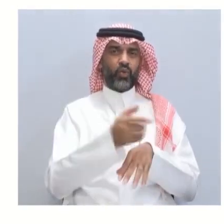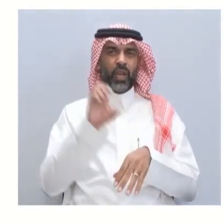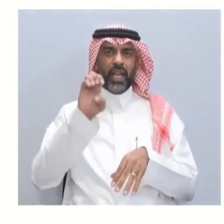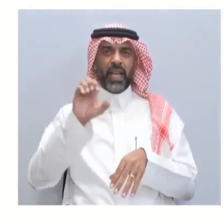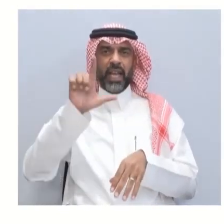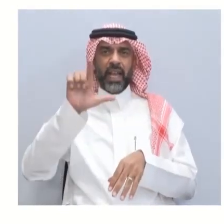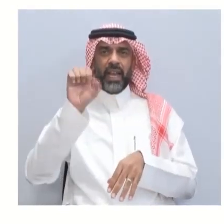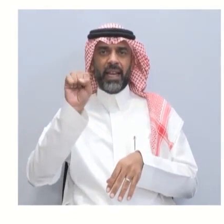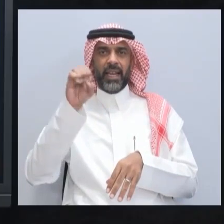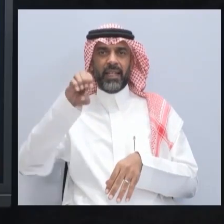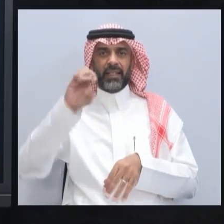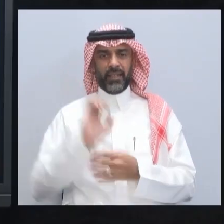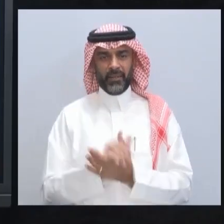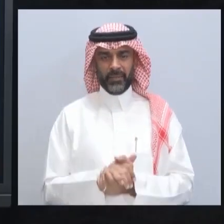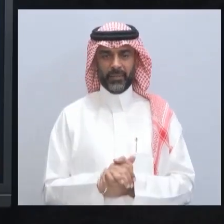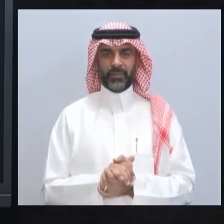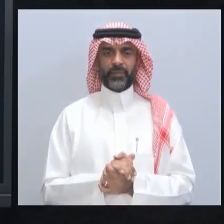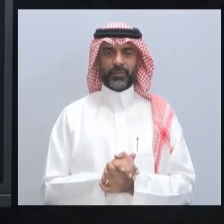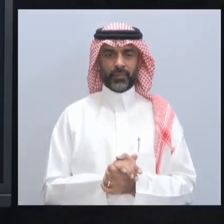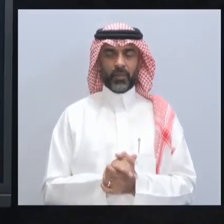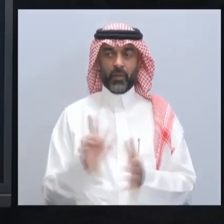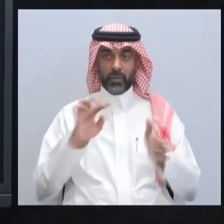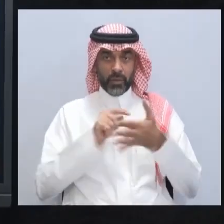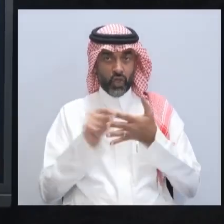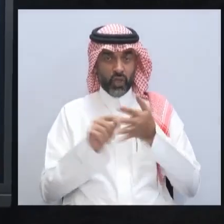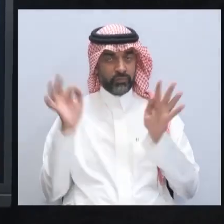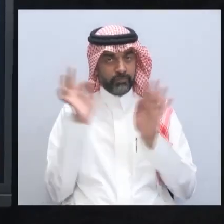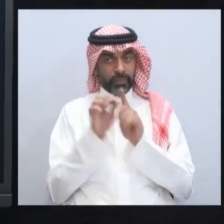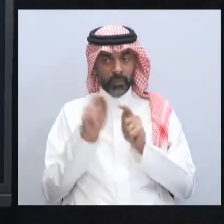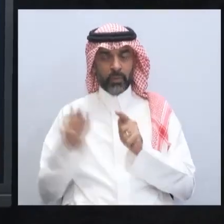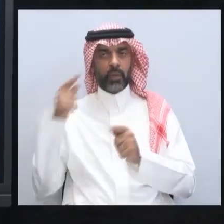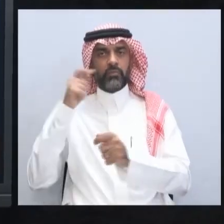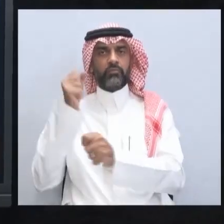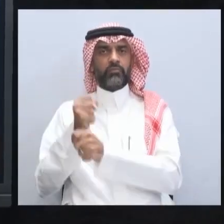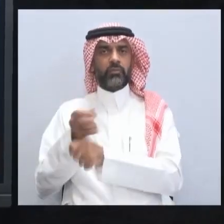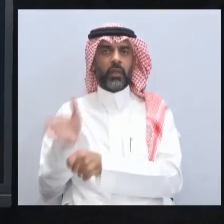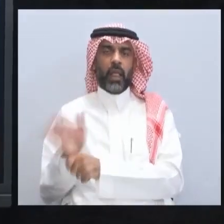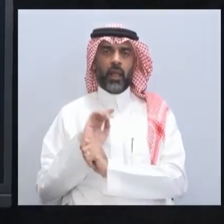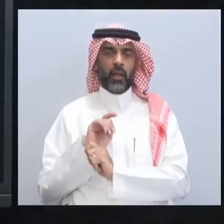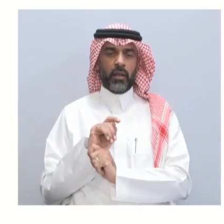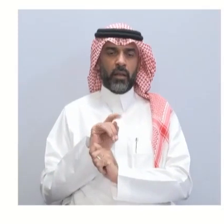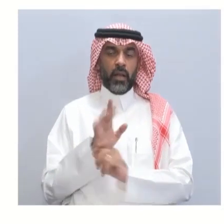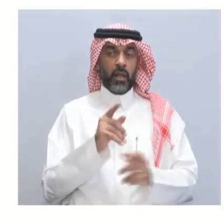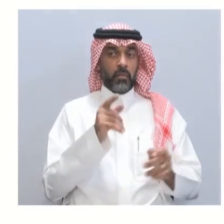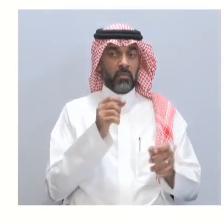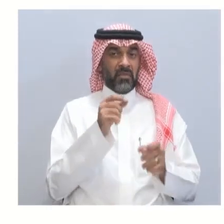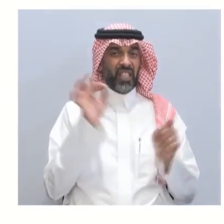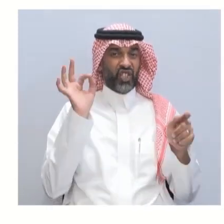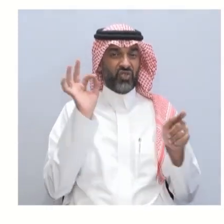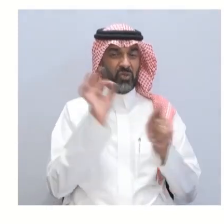بمعنى تحقق هذا الشرط تنفذ هذه النتيجه اذا كان لديك نتيجتين م تستخدم